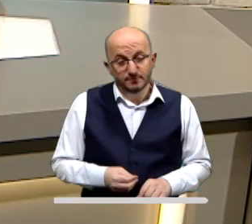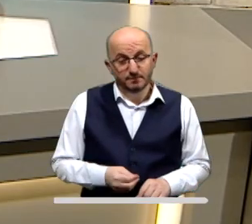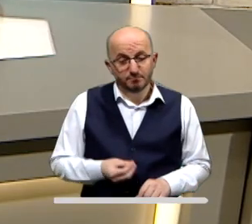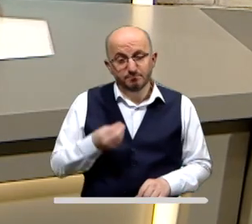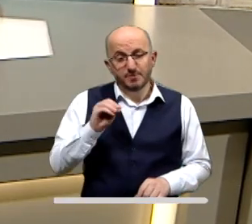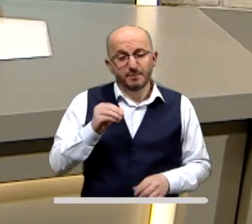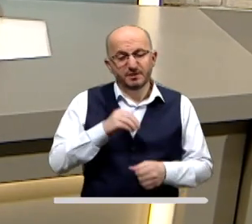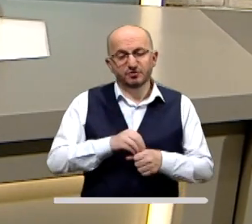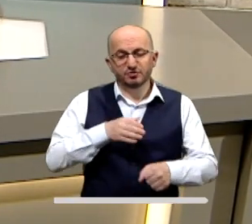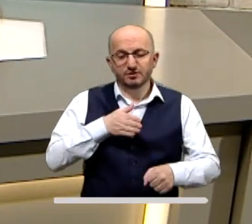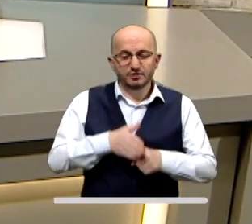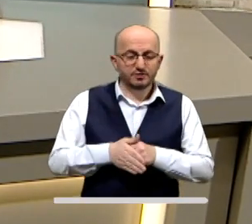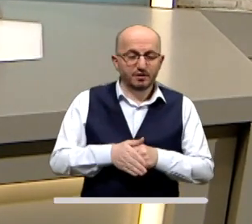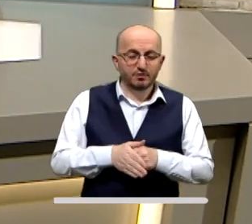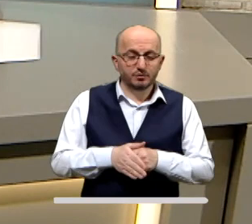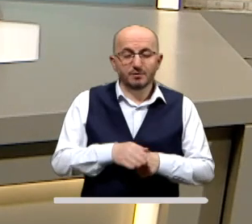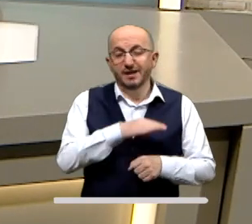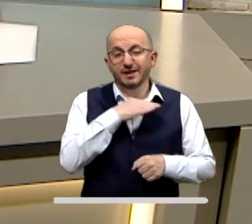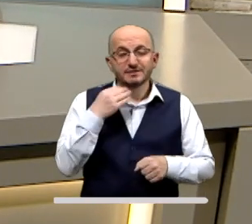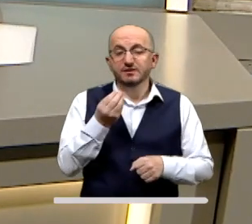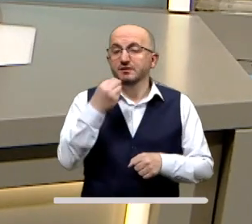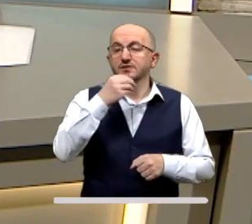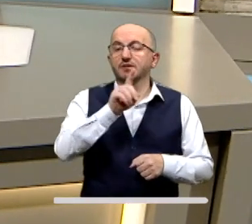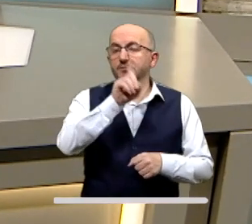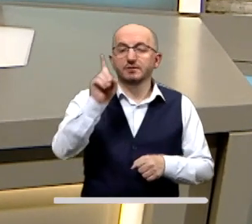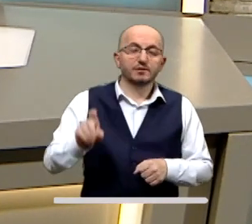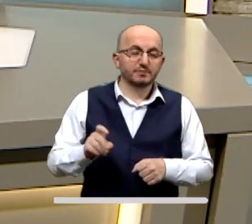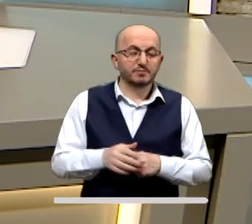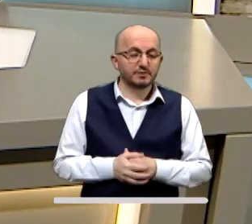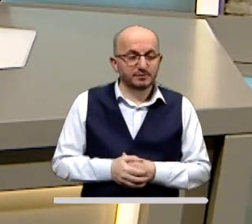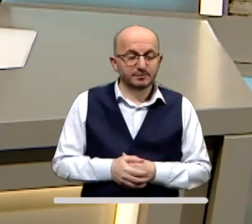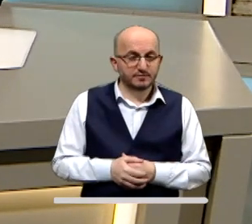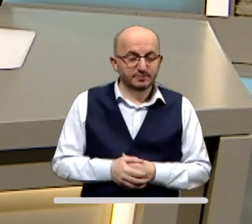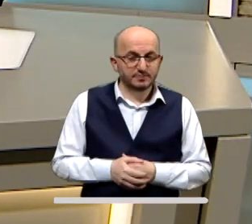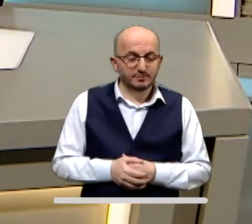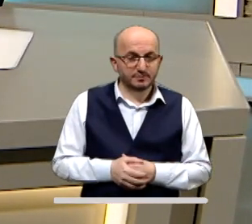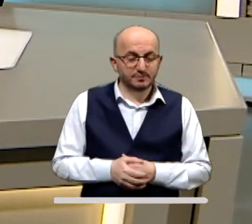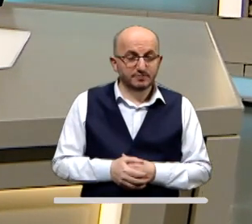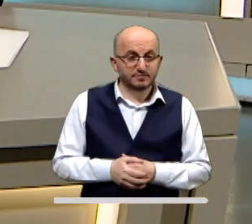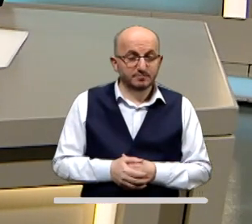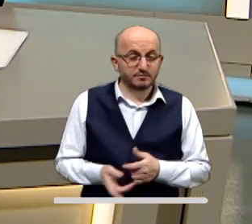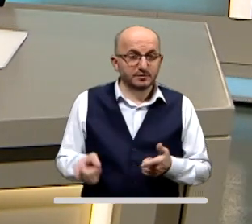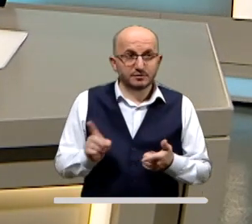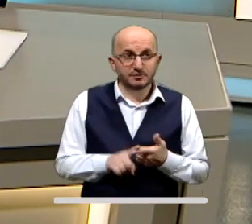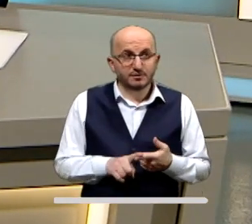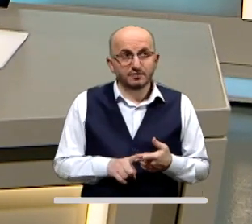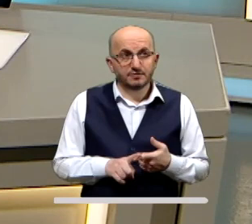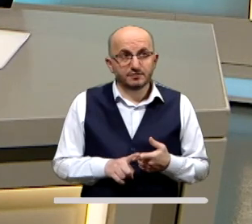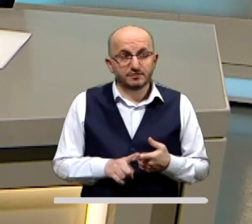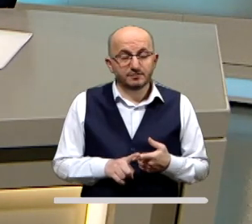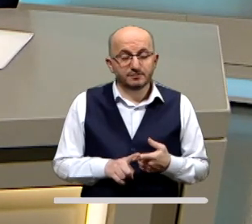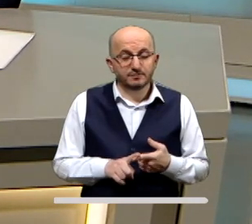kurbanı kesen acaba yiyebilir mi etinden Bir de